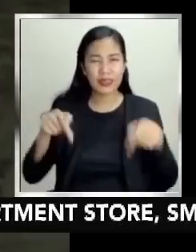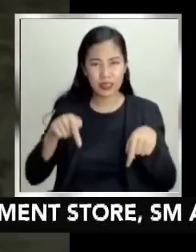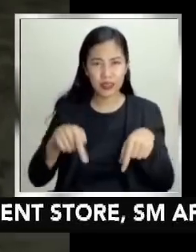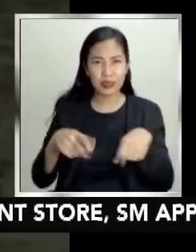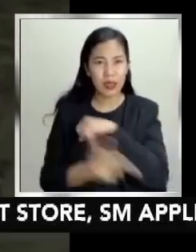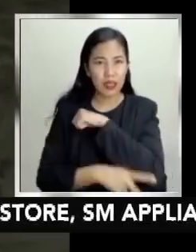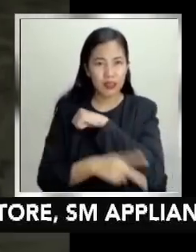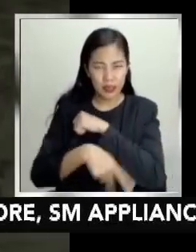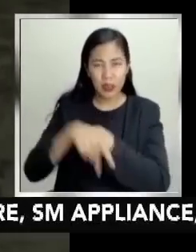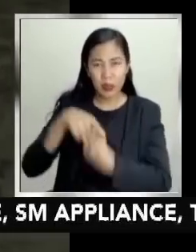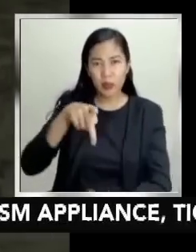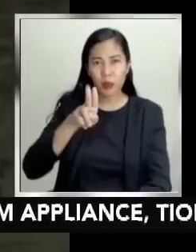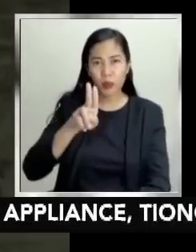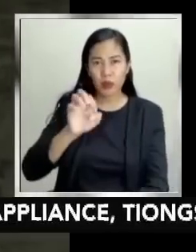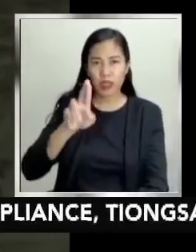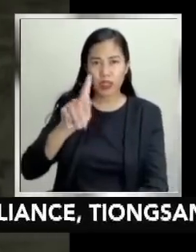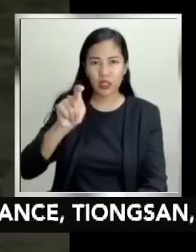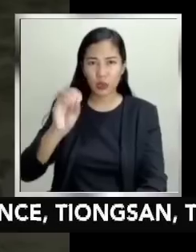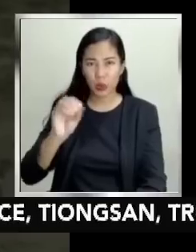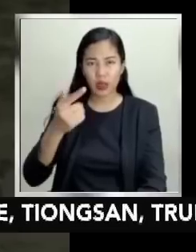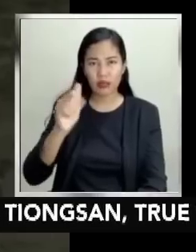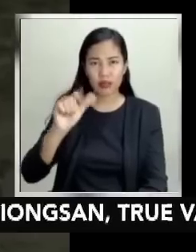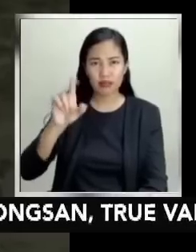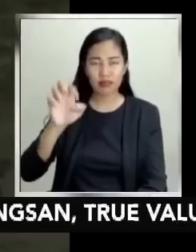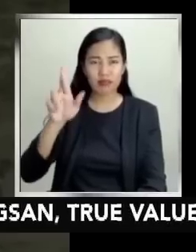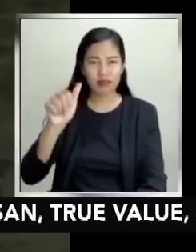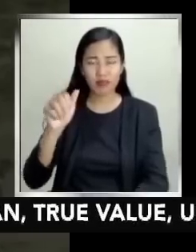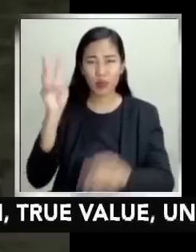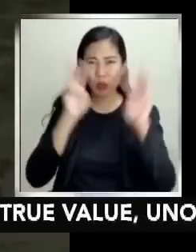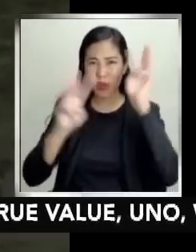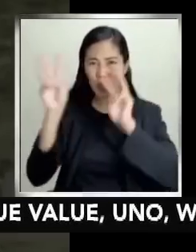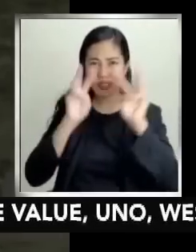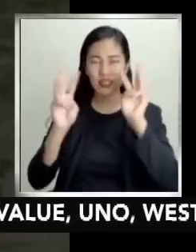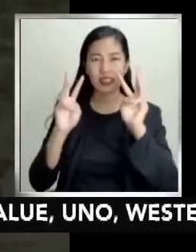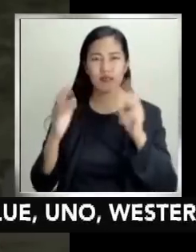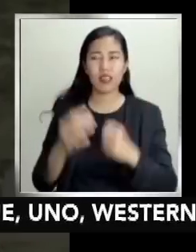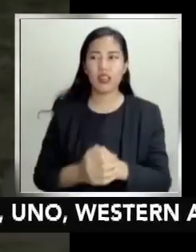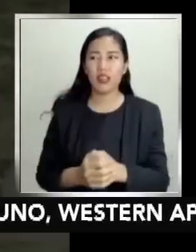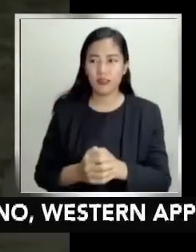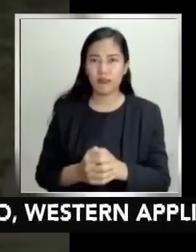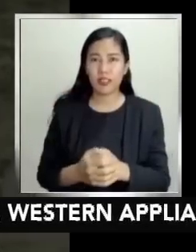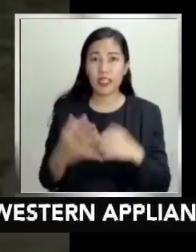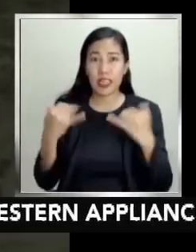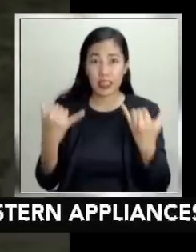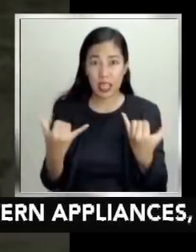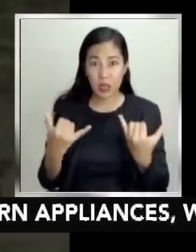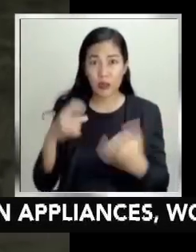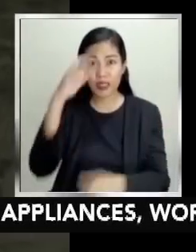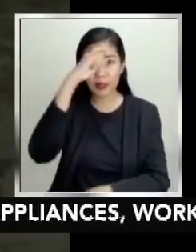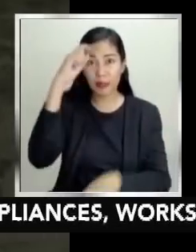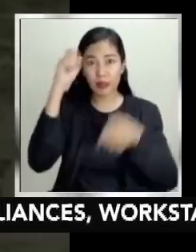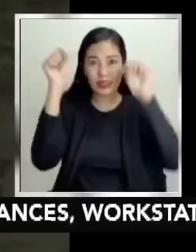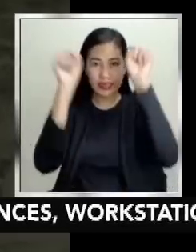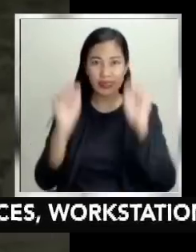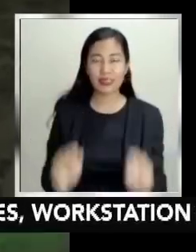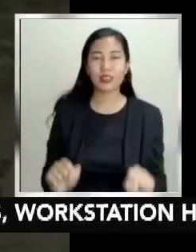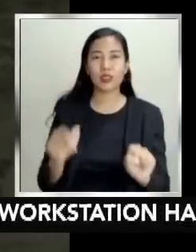nila, baka yung inaasahan kasi nilang malaking kita sa buhos ng mga turista ngayong summer ay mauwi sa wala matapos